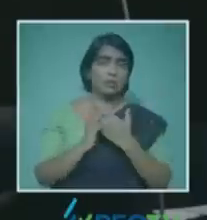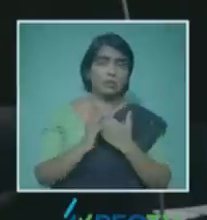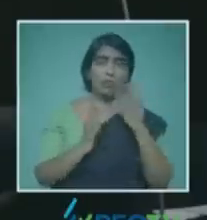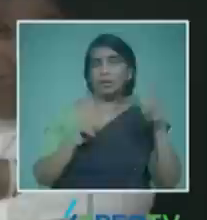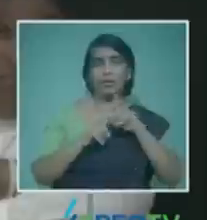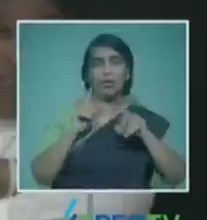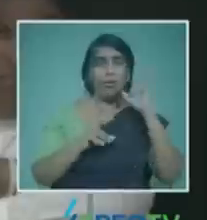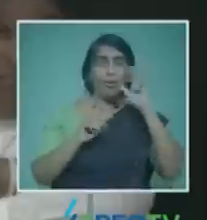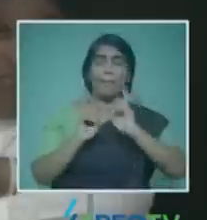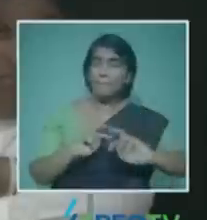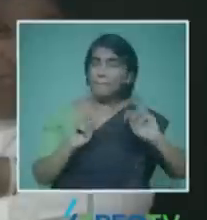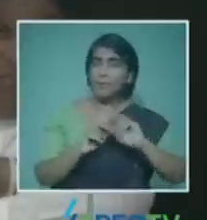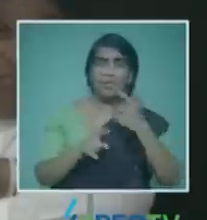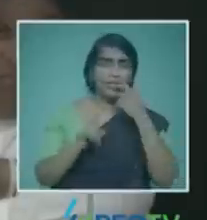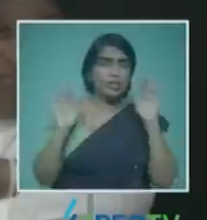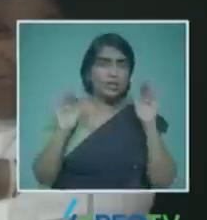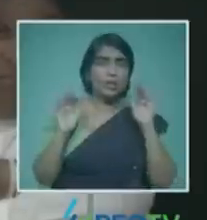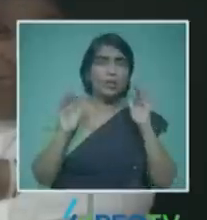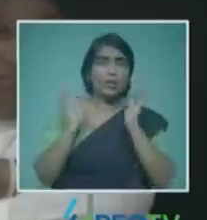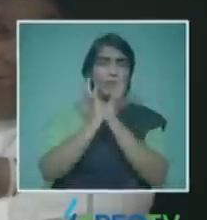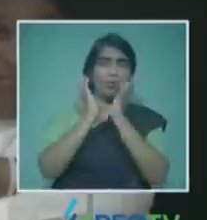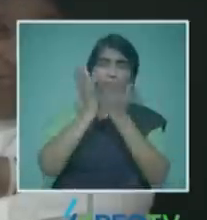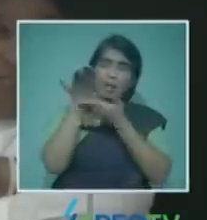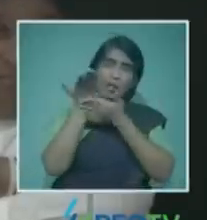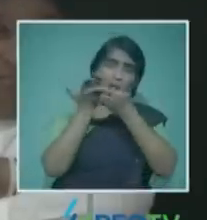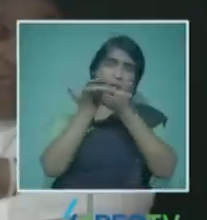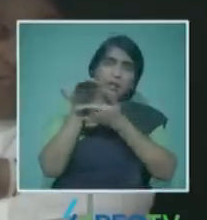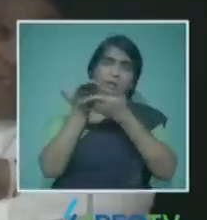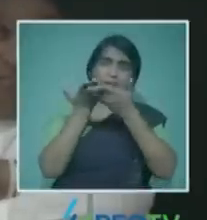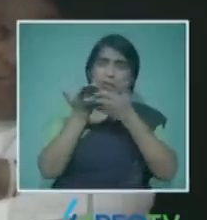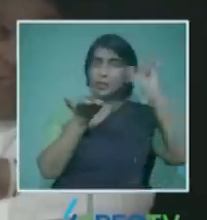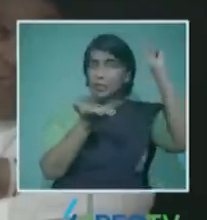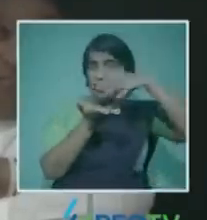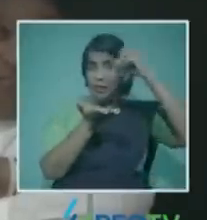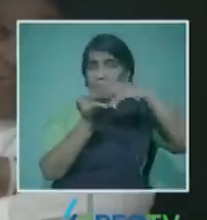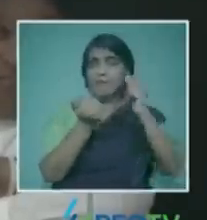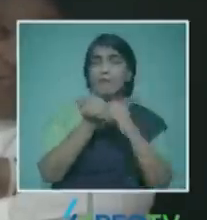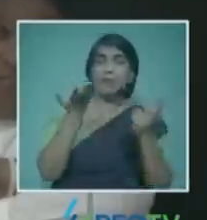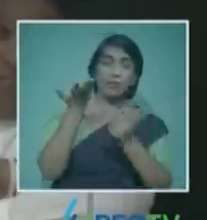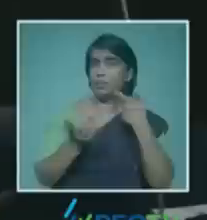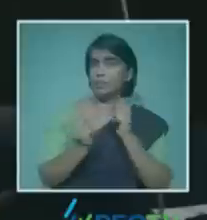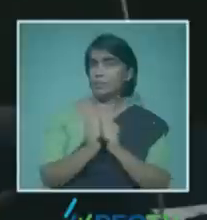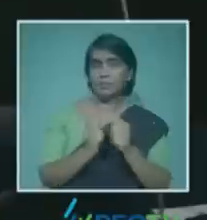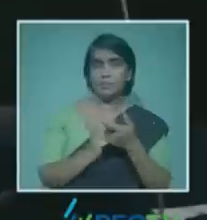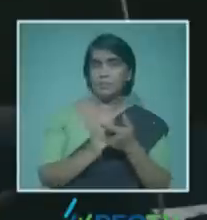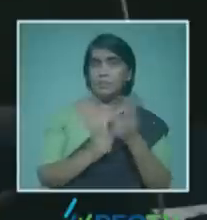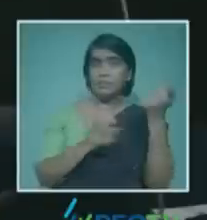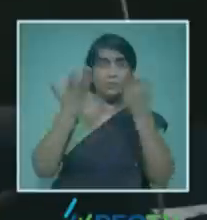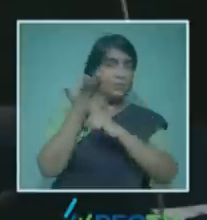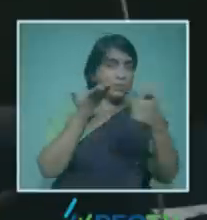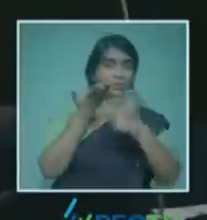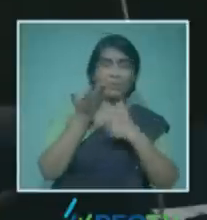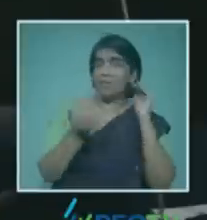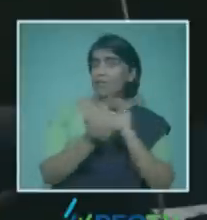වගාම නැතු යනවා. මේ සුදු මැස්ස ඉන්නේ පොල් පිය පොල් අත යටපැත්තේ ඉන්නේ. ඉතින් උඩින් ස්ප්‍රේ කරන්න බෑ අපිට. අතන යටපැත්තෙන් ස්ප්‍රේ කරන්න ඕන. ස්ප්‍රේ වලින් නම් බේරන්න